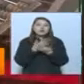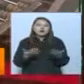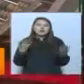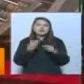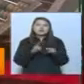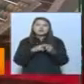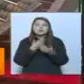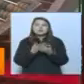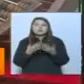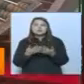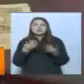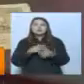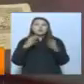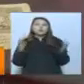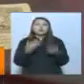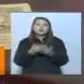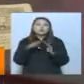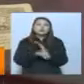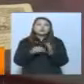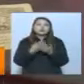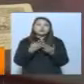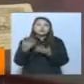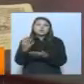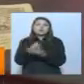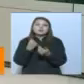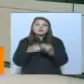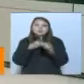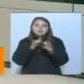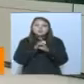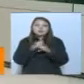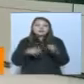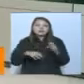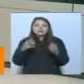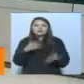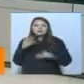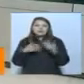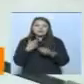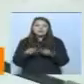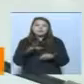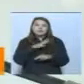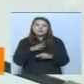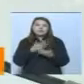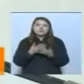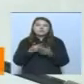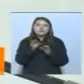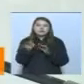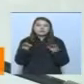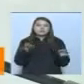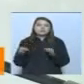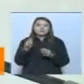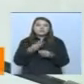образцов бумажных денег. Большинство из них было обнаружено в результате археологических раскопок на территории региона.